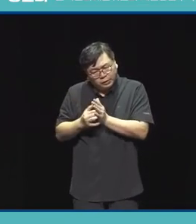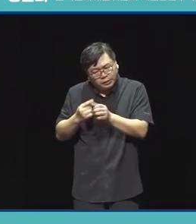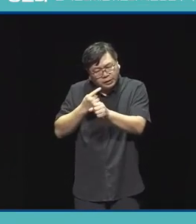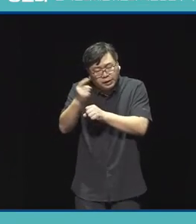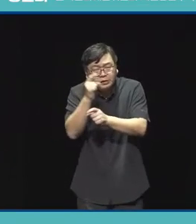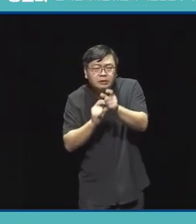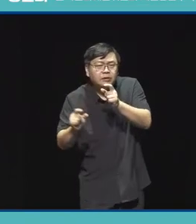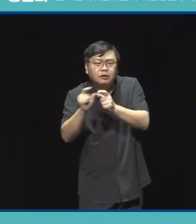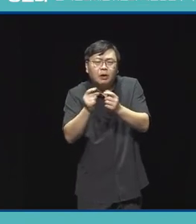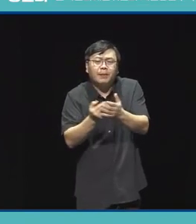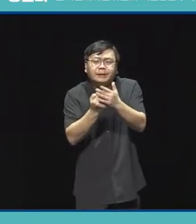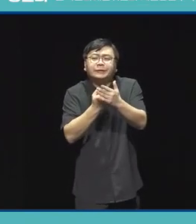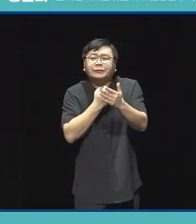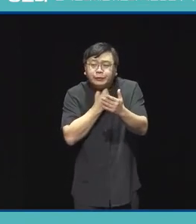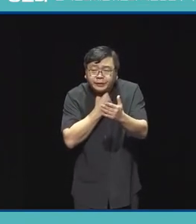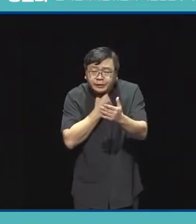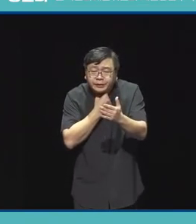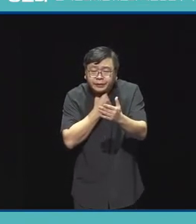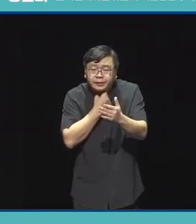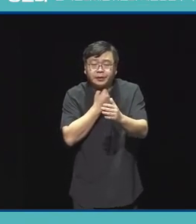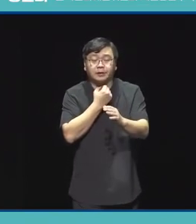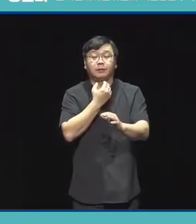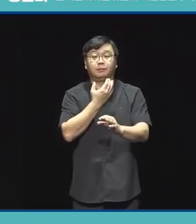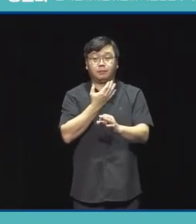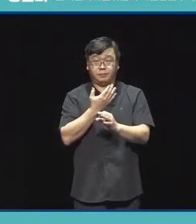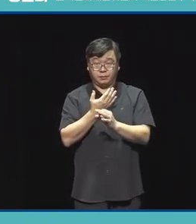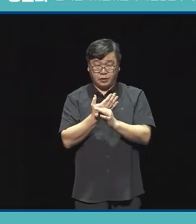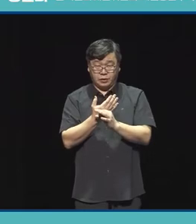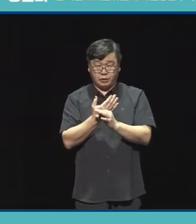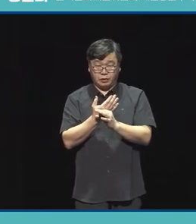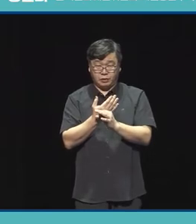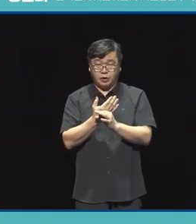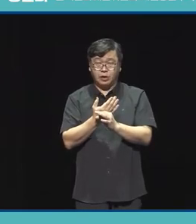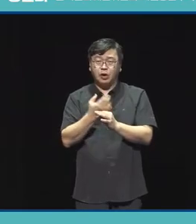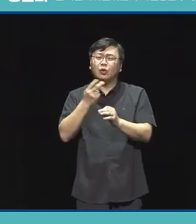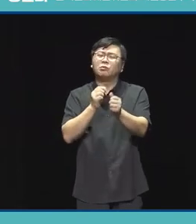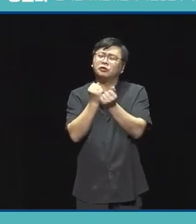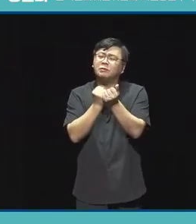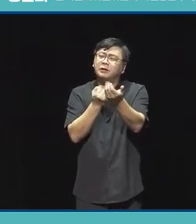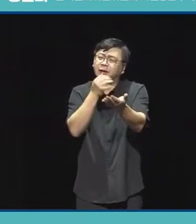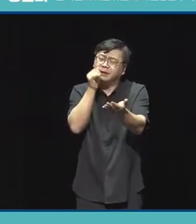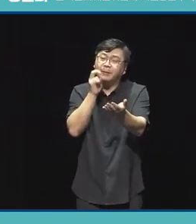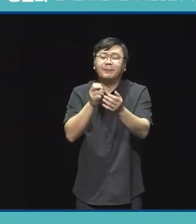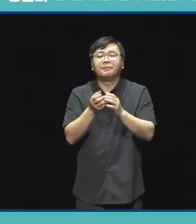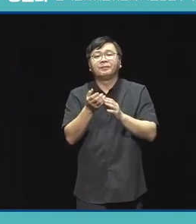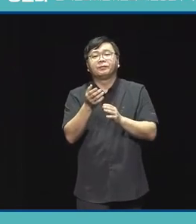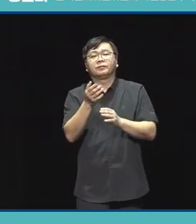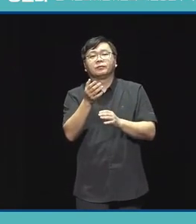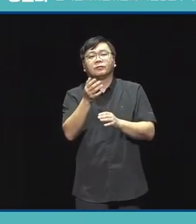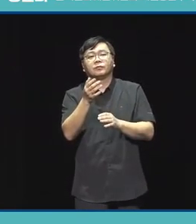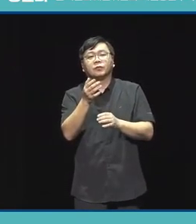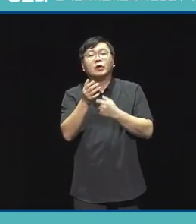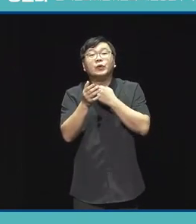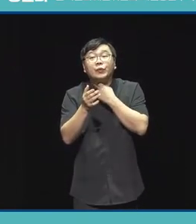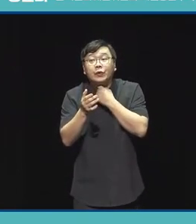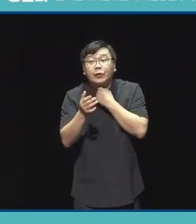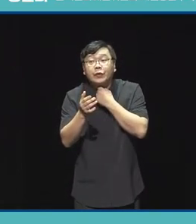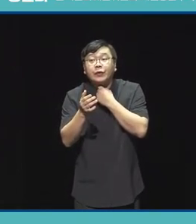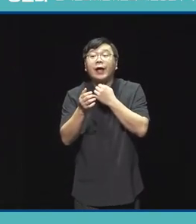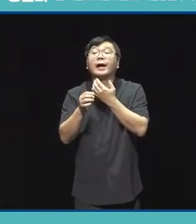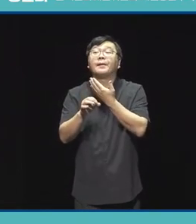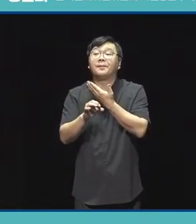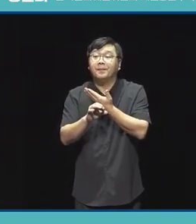단계의 지원을 받고 싶다라고 생각이 되시면 저희가 별도로 안내를 해드릴 텐데 그 부분을 희망하시는 분에